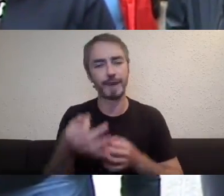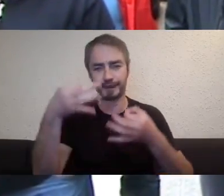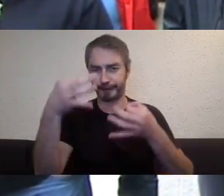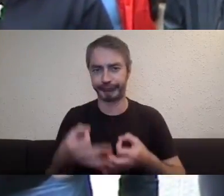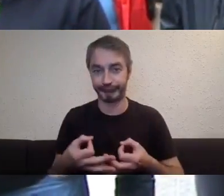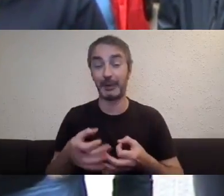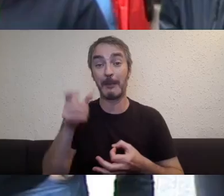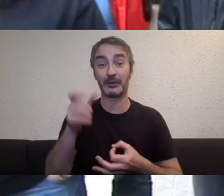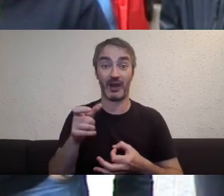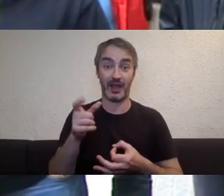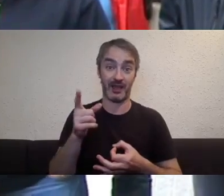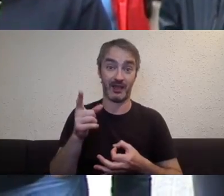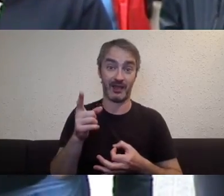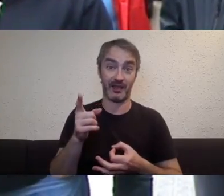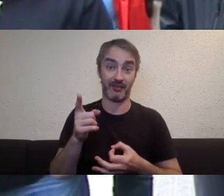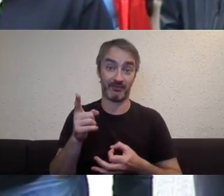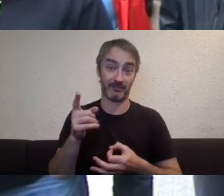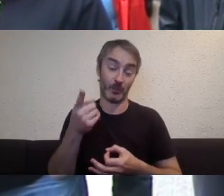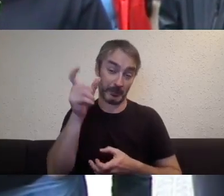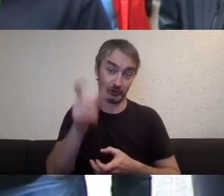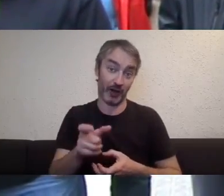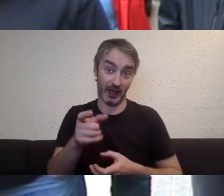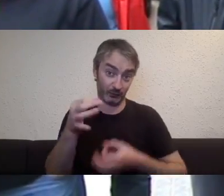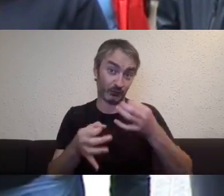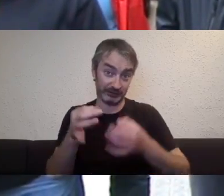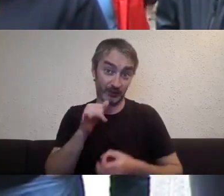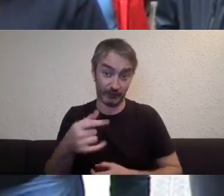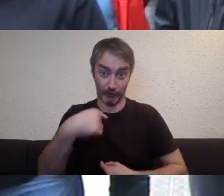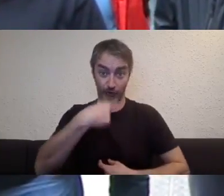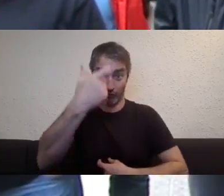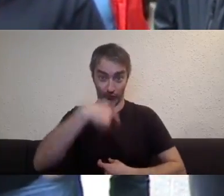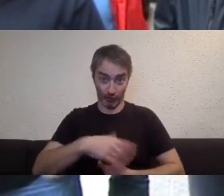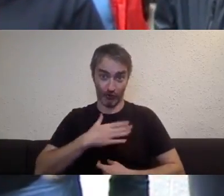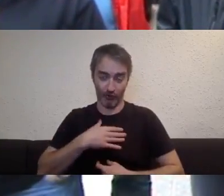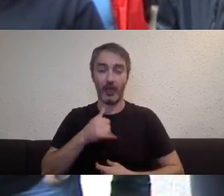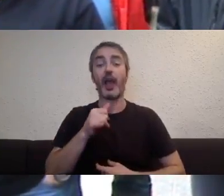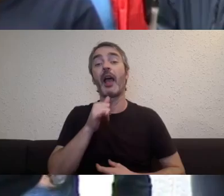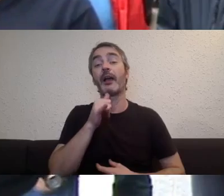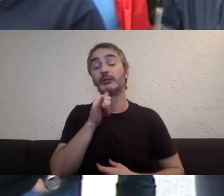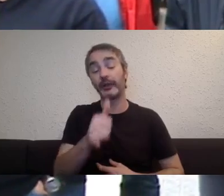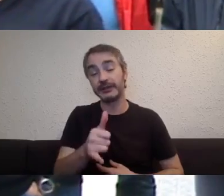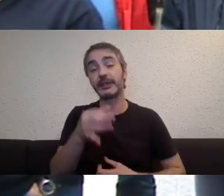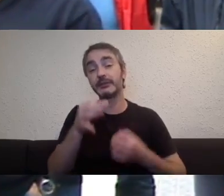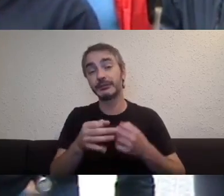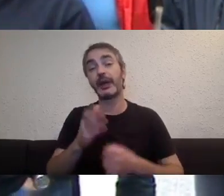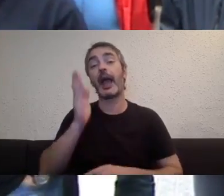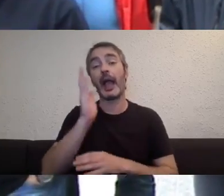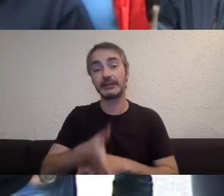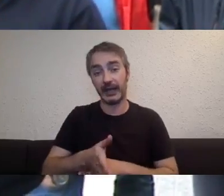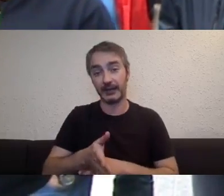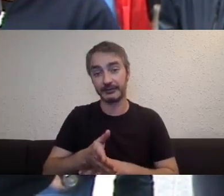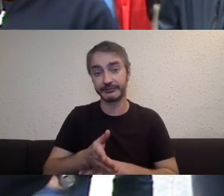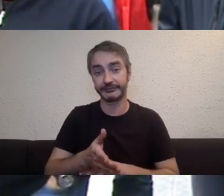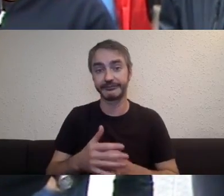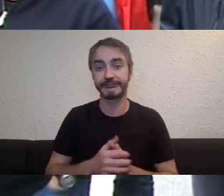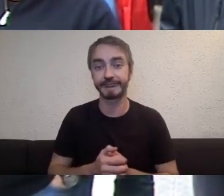del procés judicial, que era jo, vaig tenir judici per usurpació, i em van condemnar a una pena molt gran. I encara no